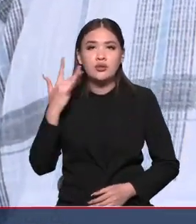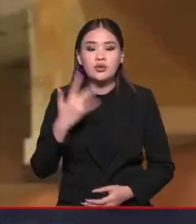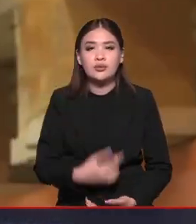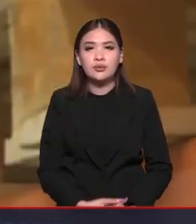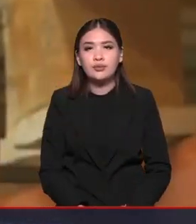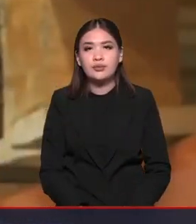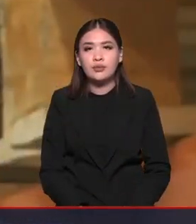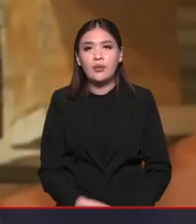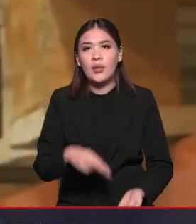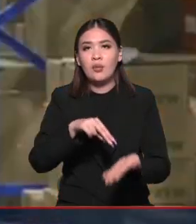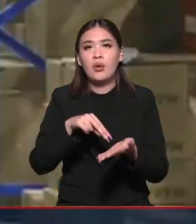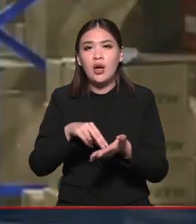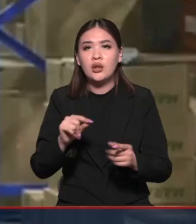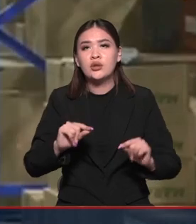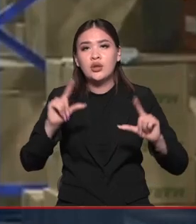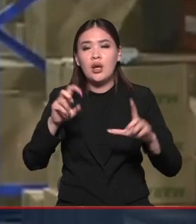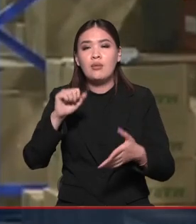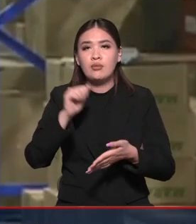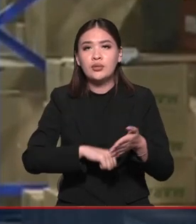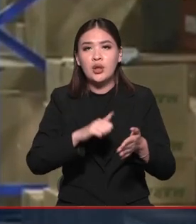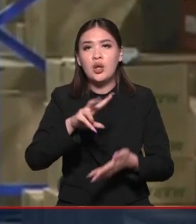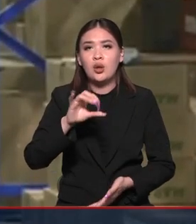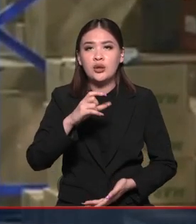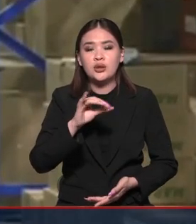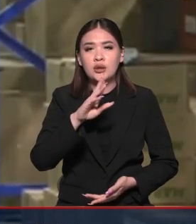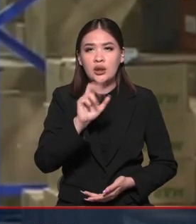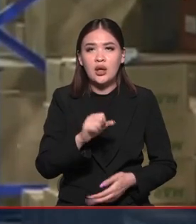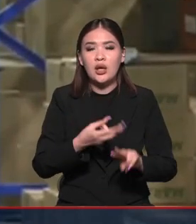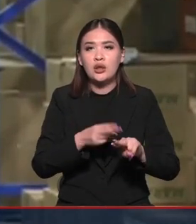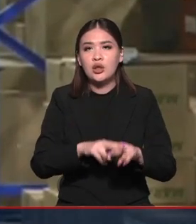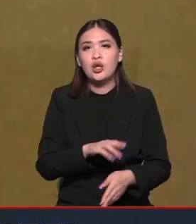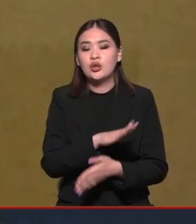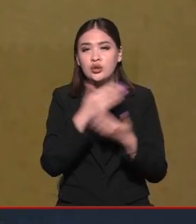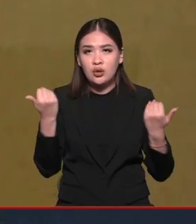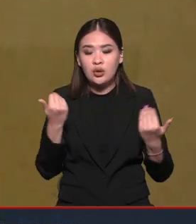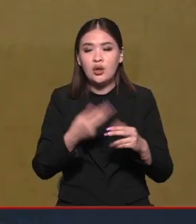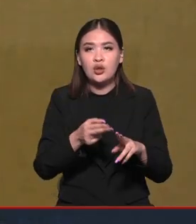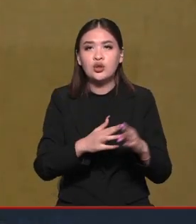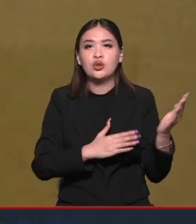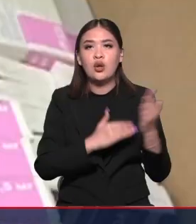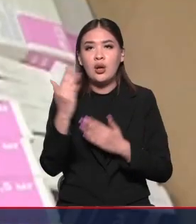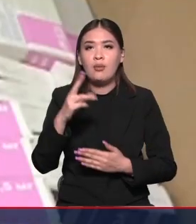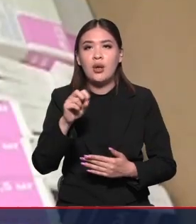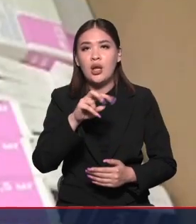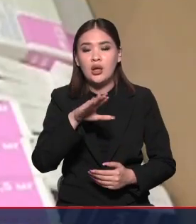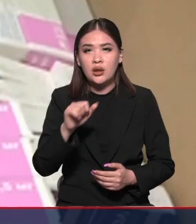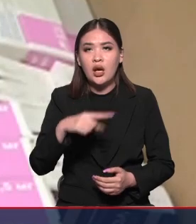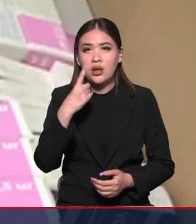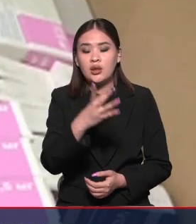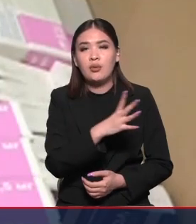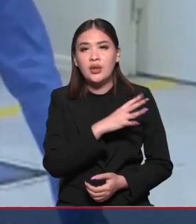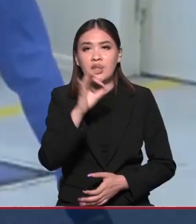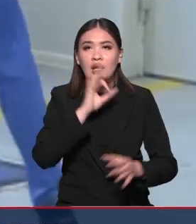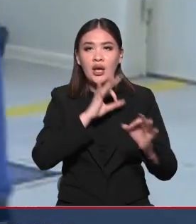береді. Бағаның өсуіне басты себептердің бірі логистикалық инфрақұрылымның болмауы. Жоғары аудиторлық палата өкілдерінің айтуынша